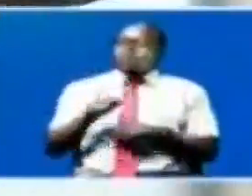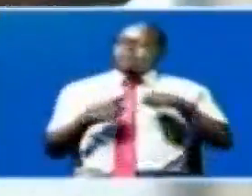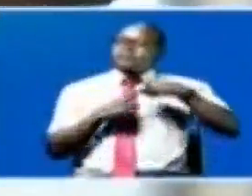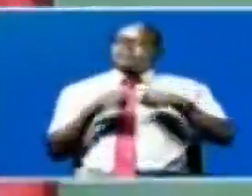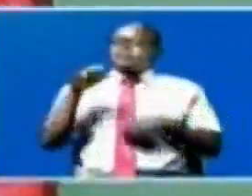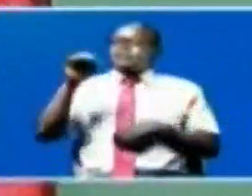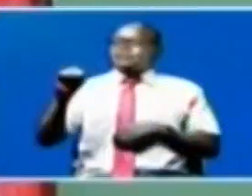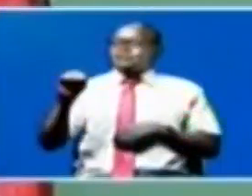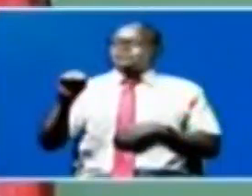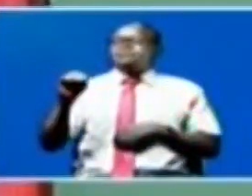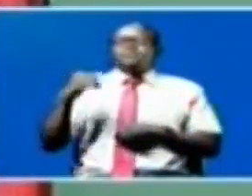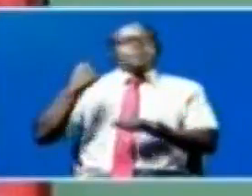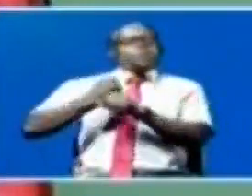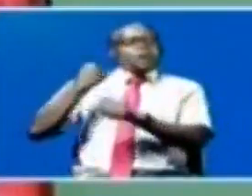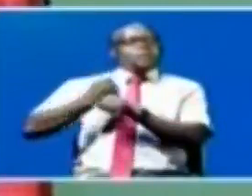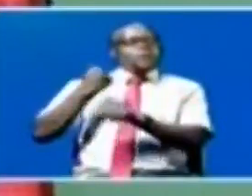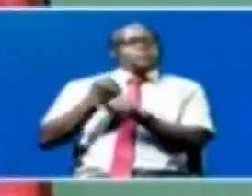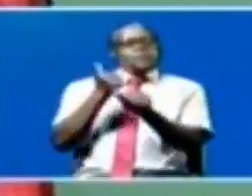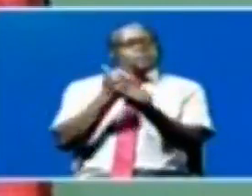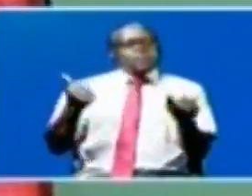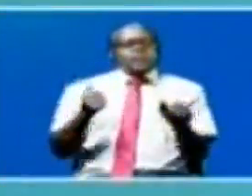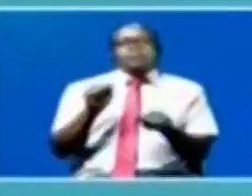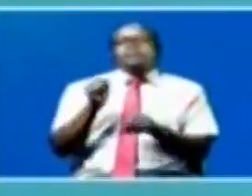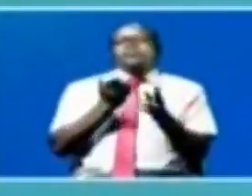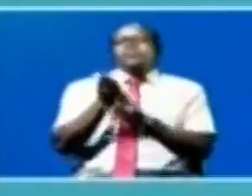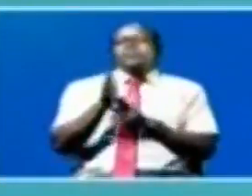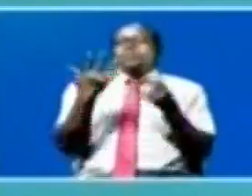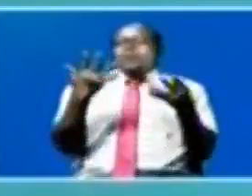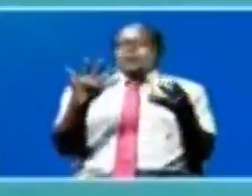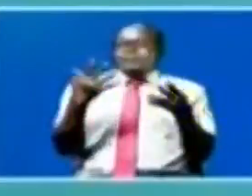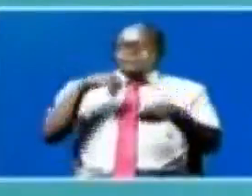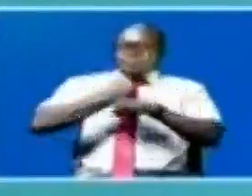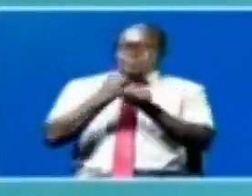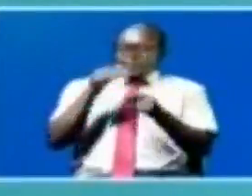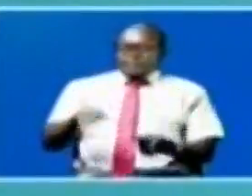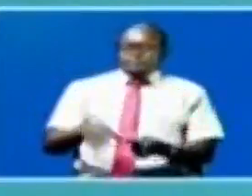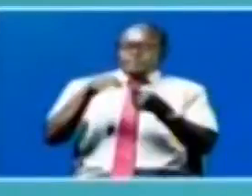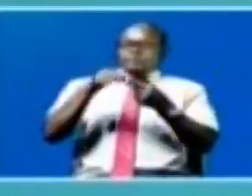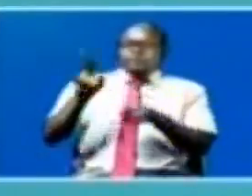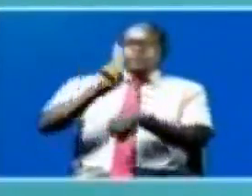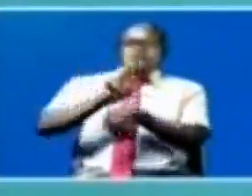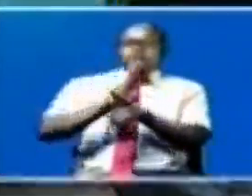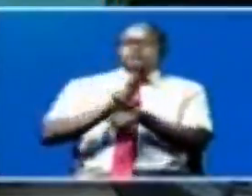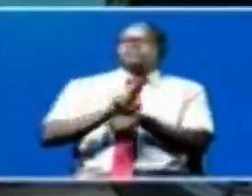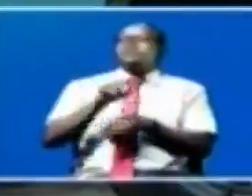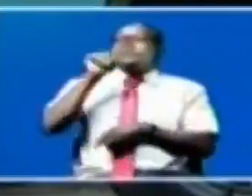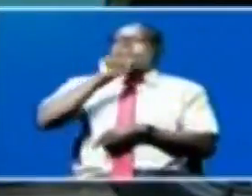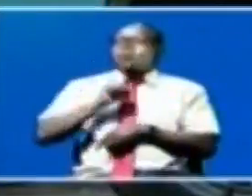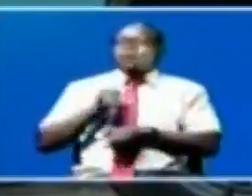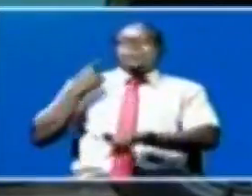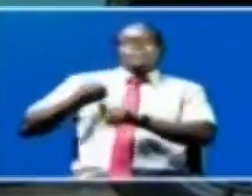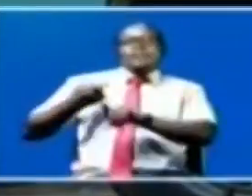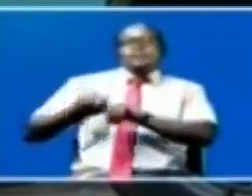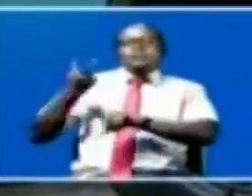60 anajivunia kazi ya mikono yake. Ameunda tukutuku hii ya pekee kwa kutumia vifaa vikuukuu kutoka